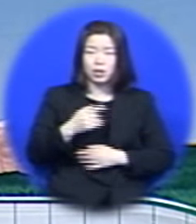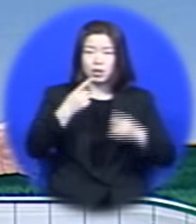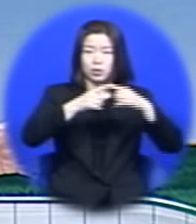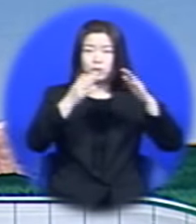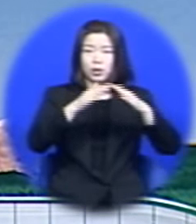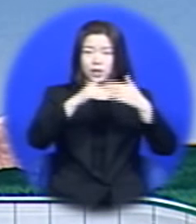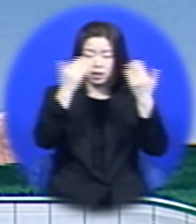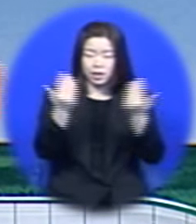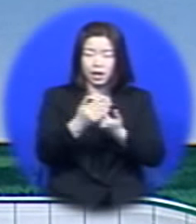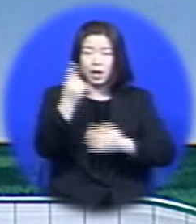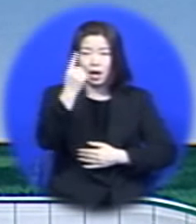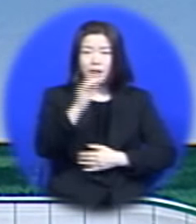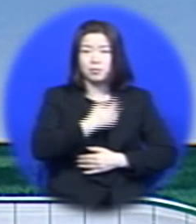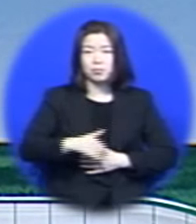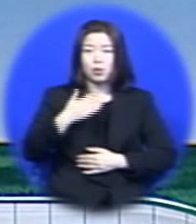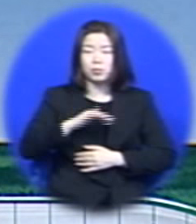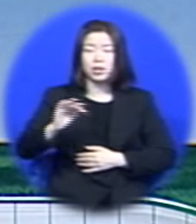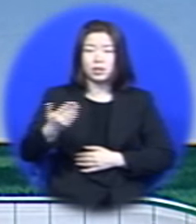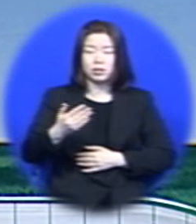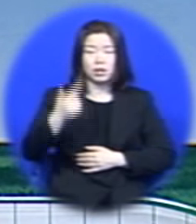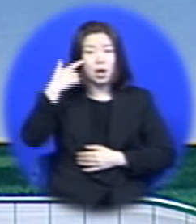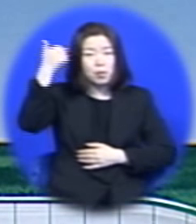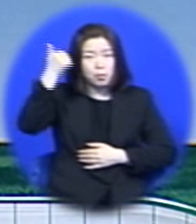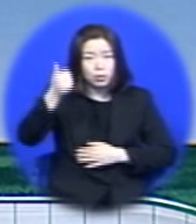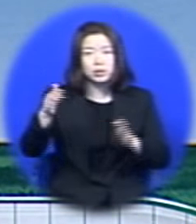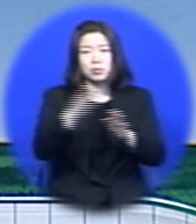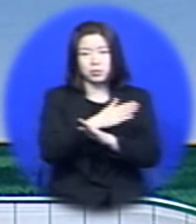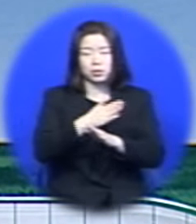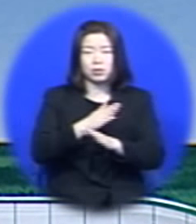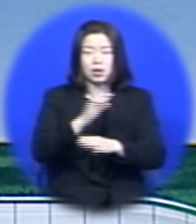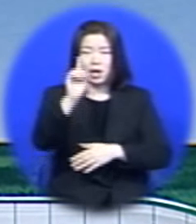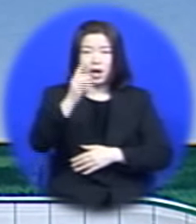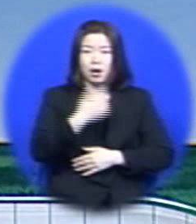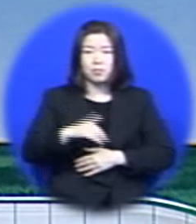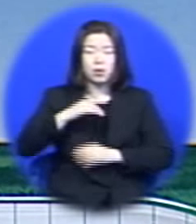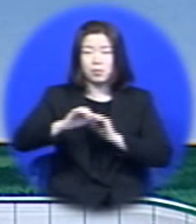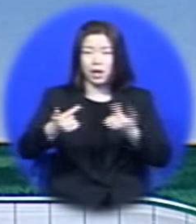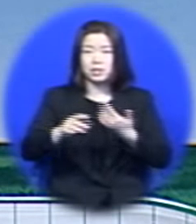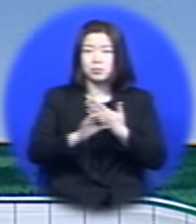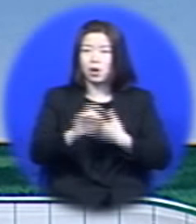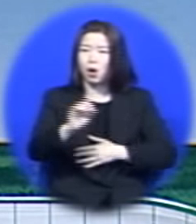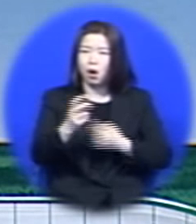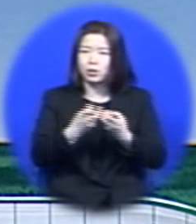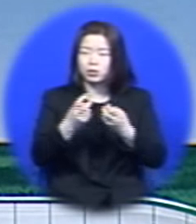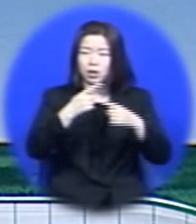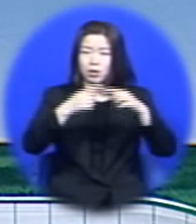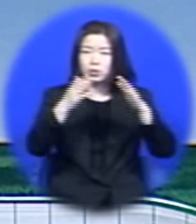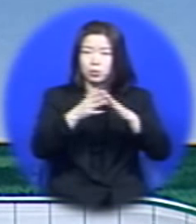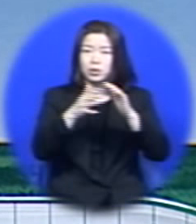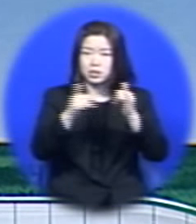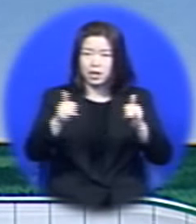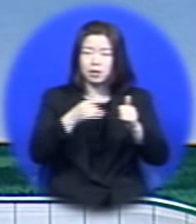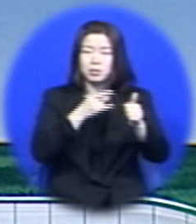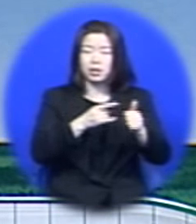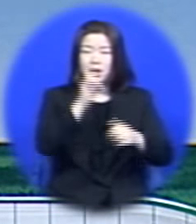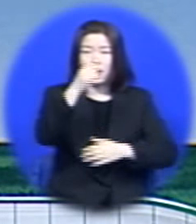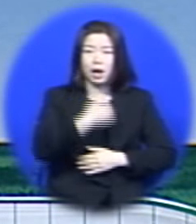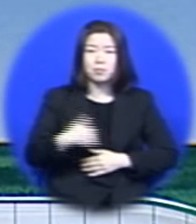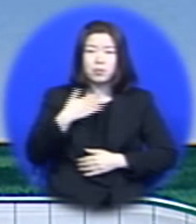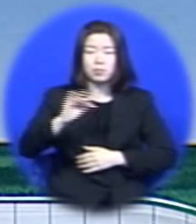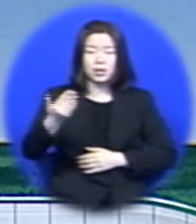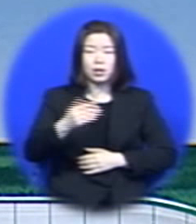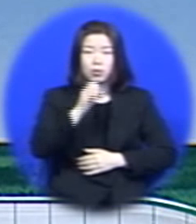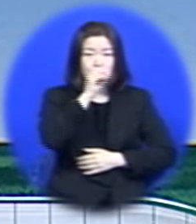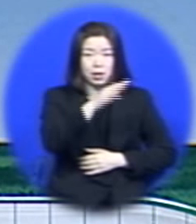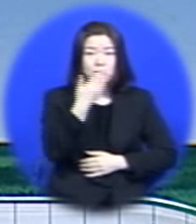몸이어야 되는데 목사들이 한 몸이 아니면 어떻게 교인들에게 한 몸이라고 할 수 있겠습니까?